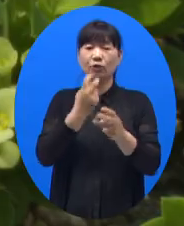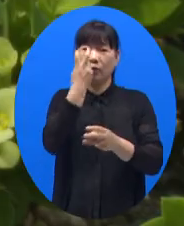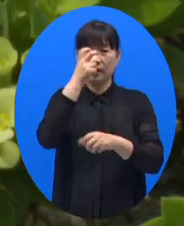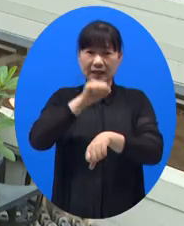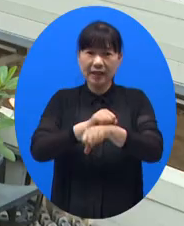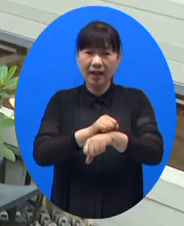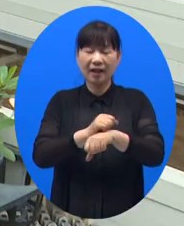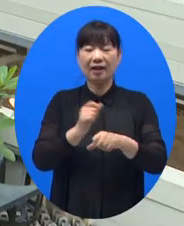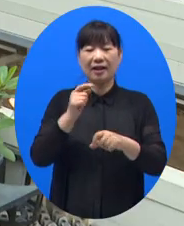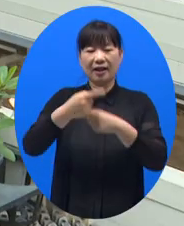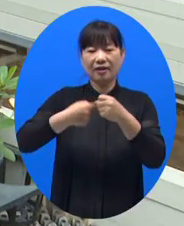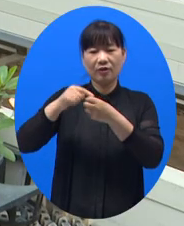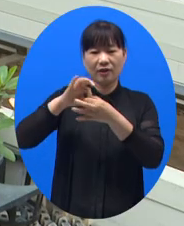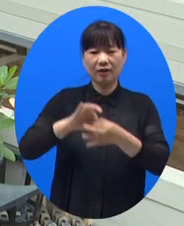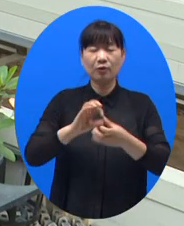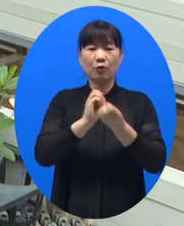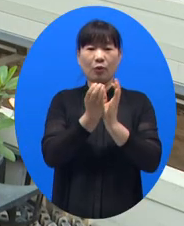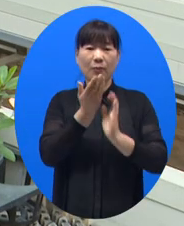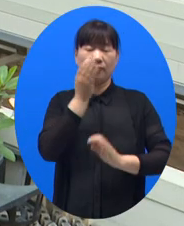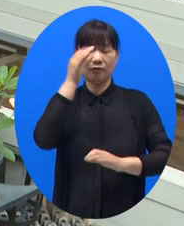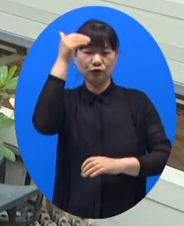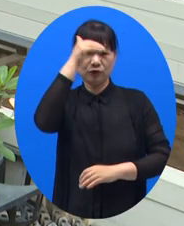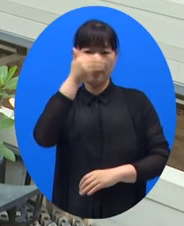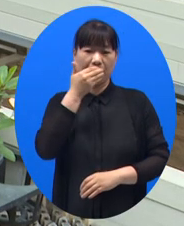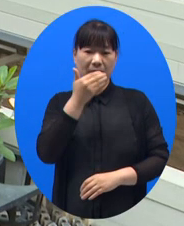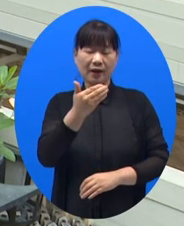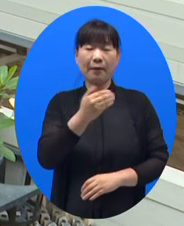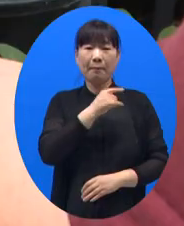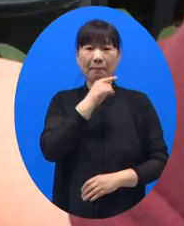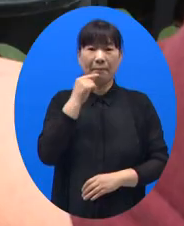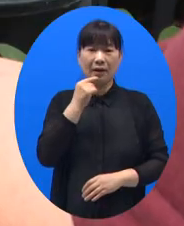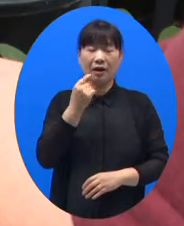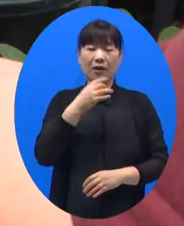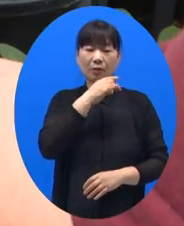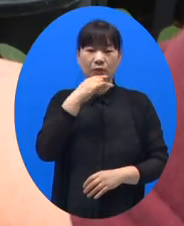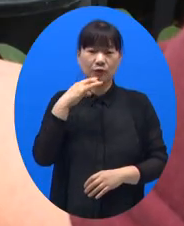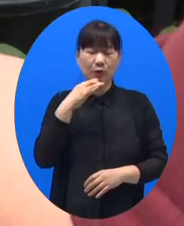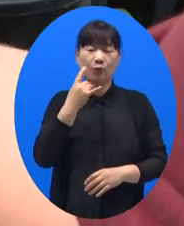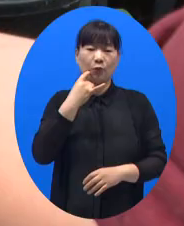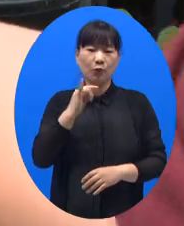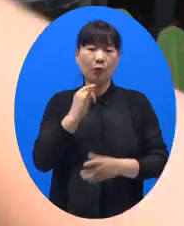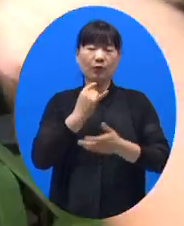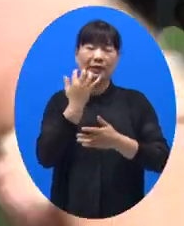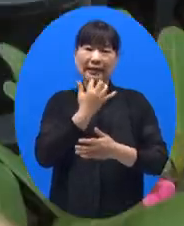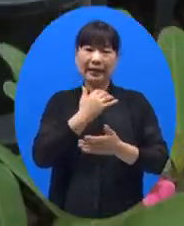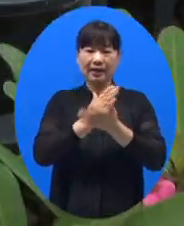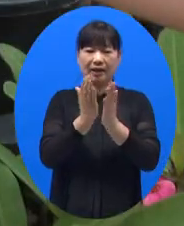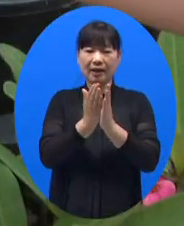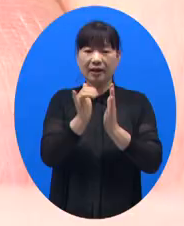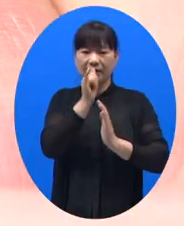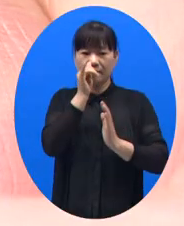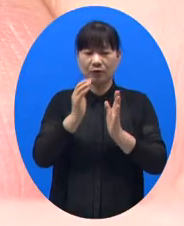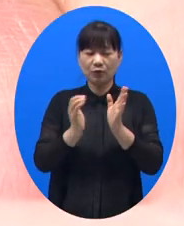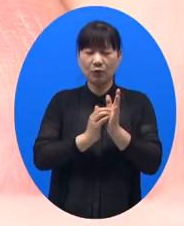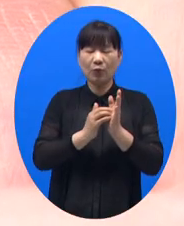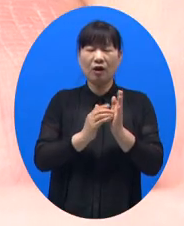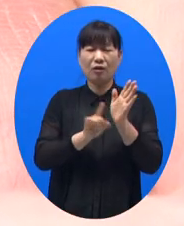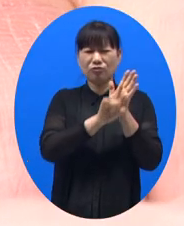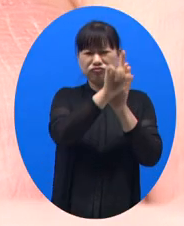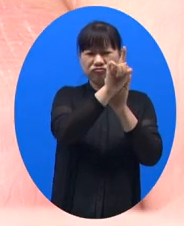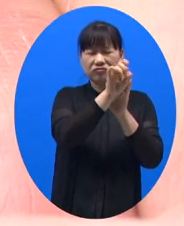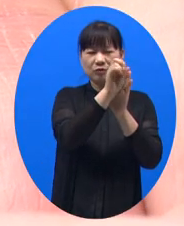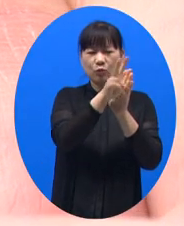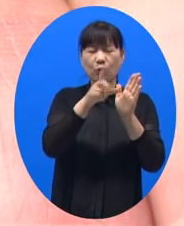볼 수 있습니다 빨간 색과 분홍색 노란색 등 꽃 색깔이 다양했고 고온과 가뭄에도 잘 닦여